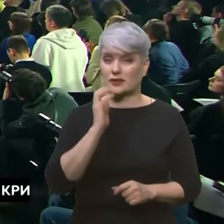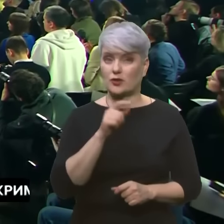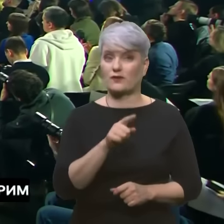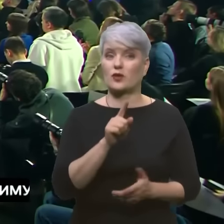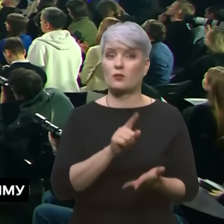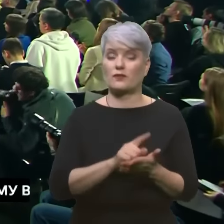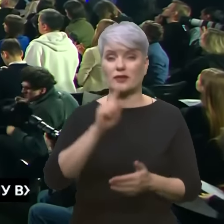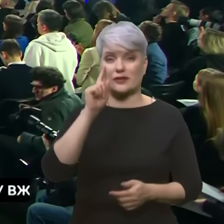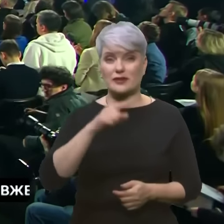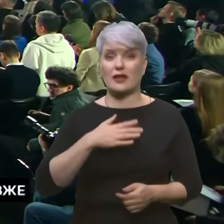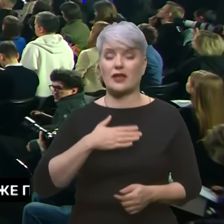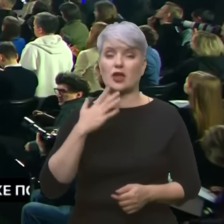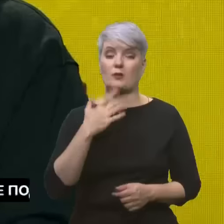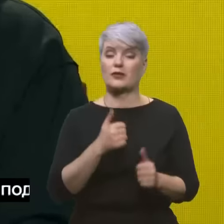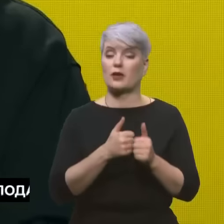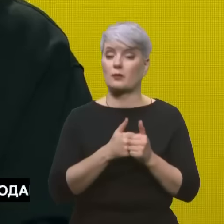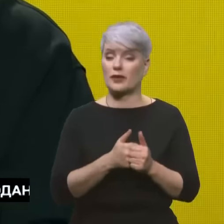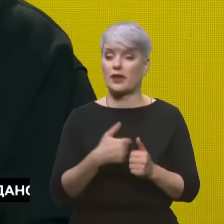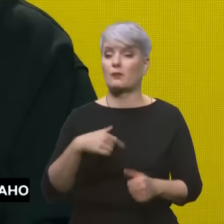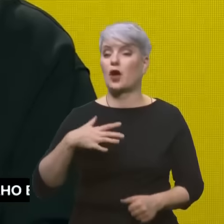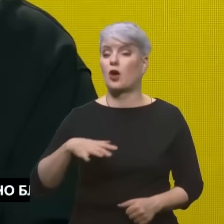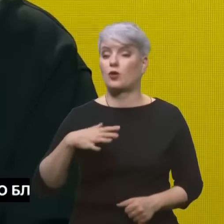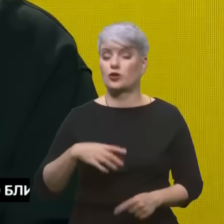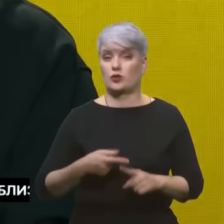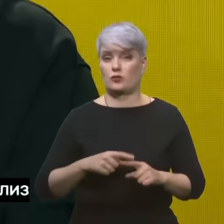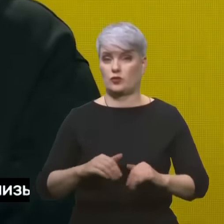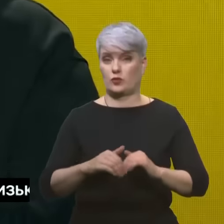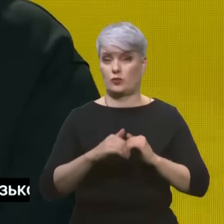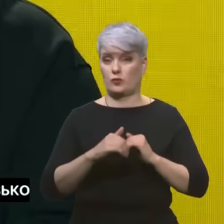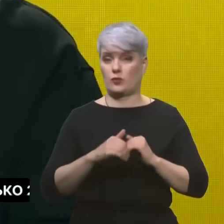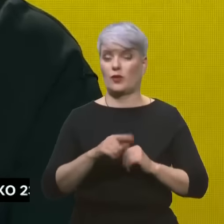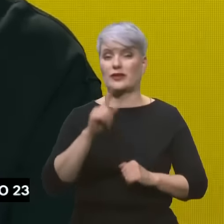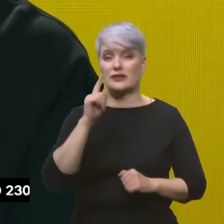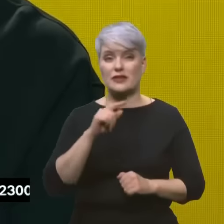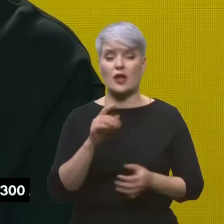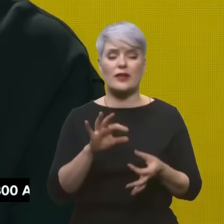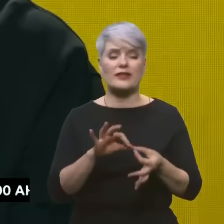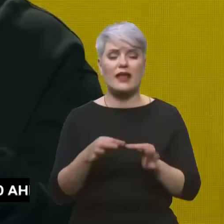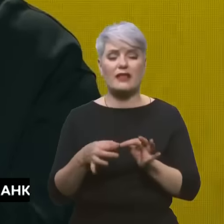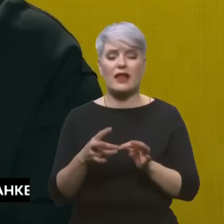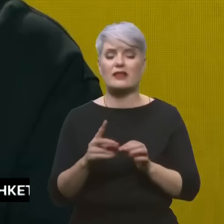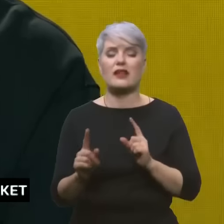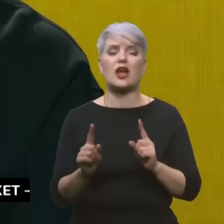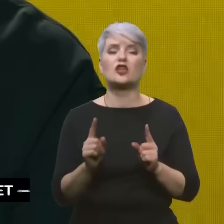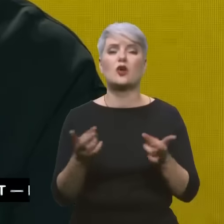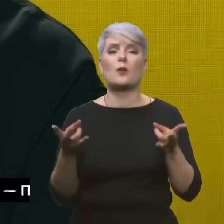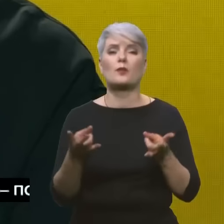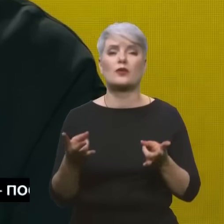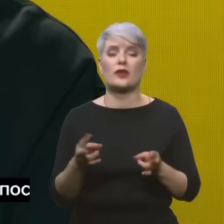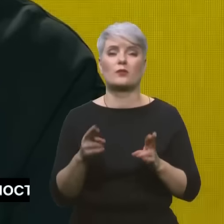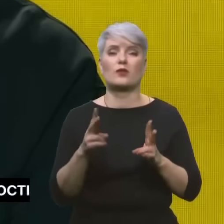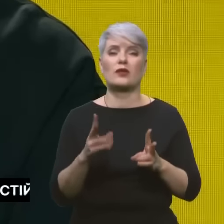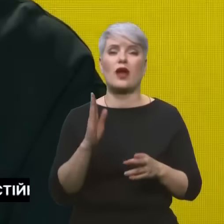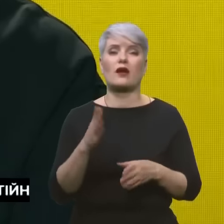повинні знати, наші американські партнери, що ми очікуємо цю допомогу. Вони знають деталі, на що це потрібно, як це вплине.